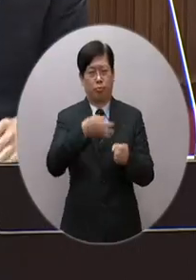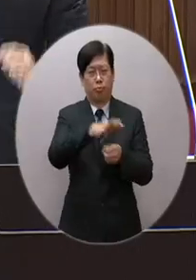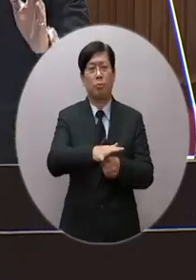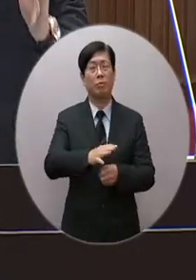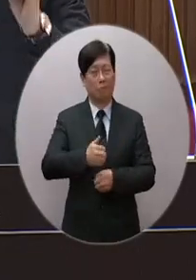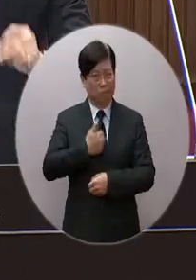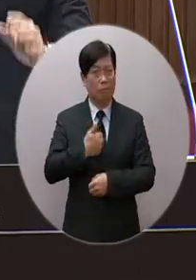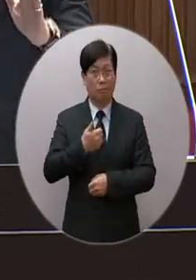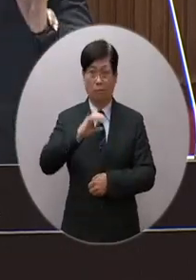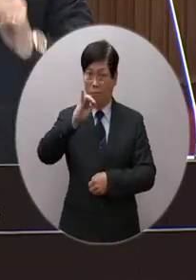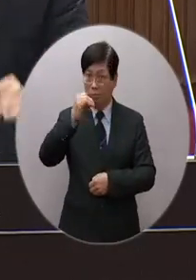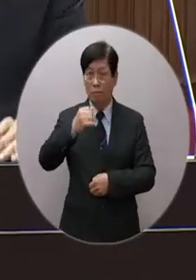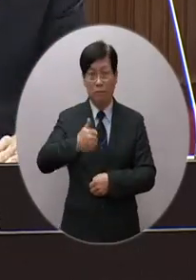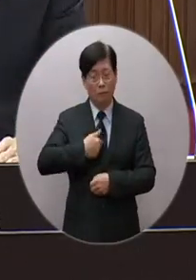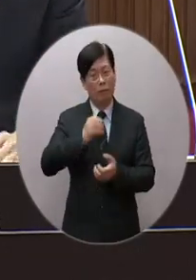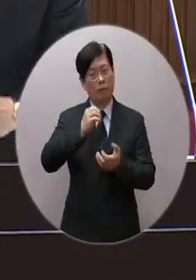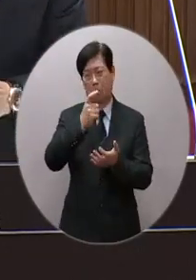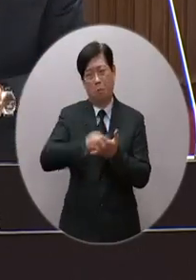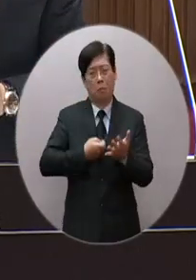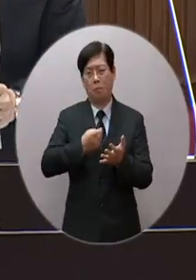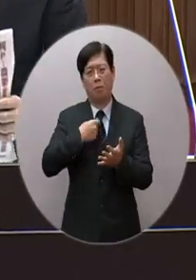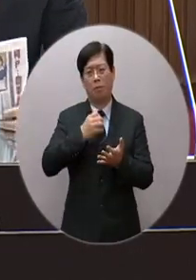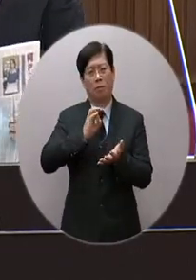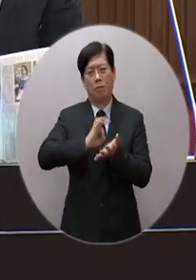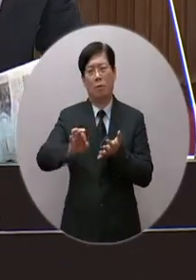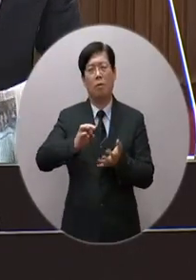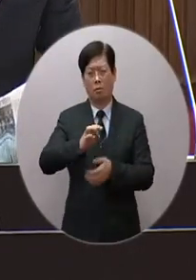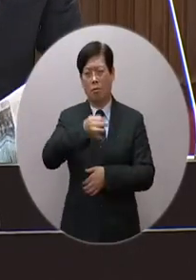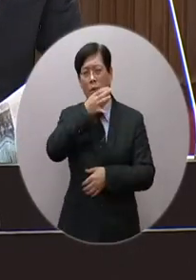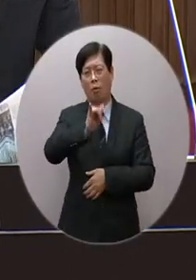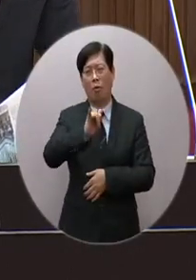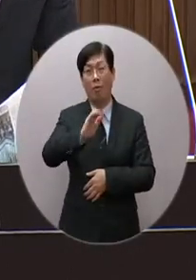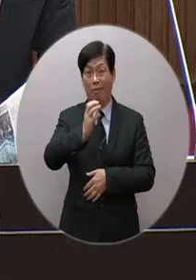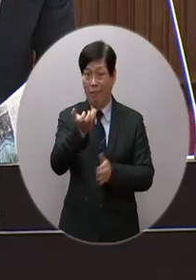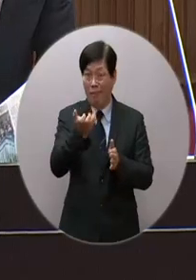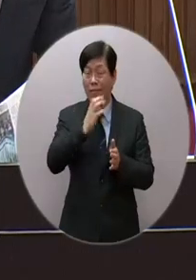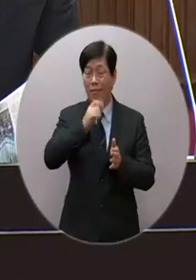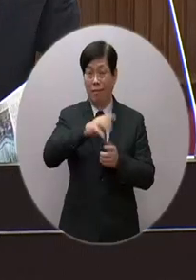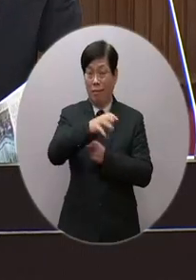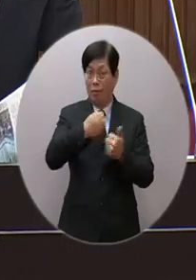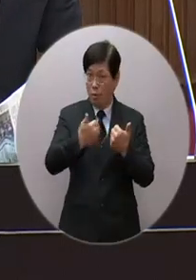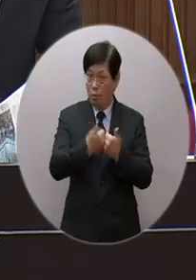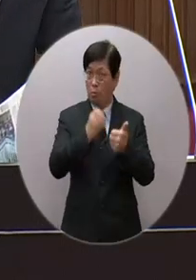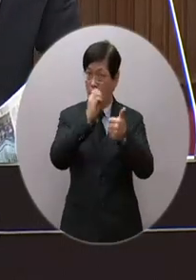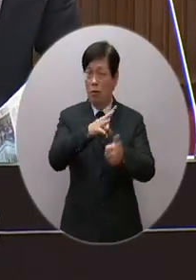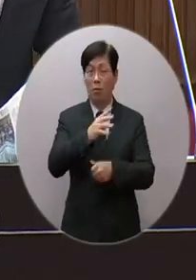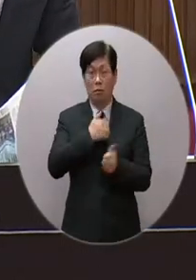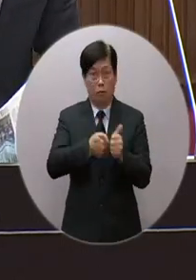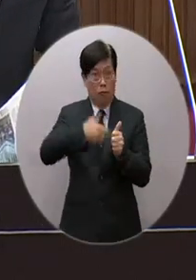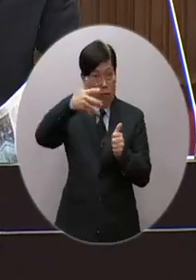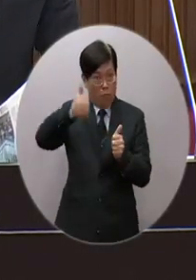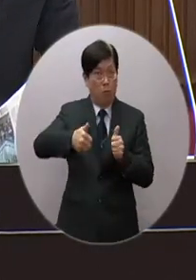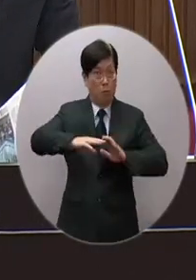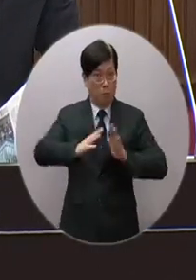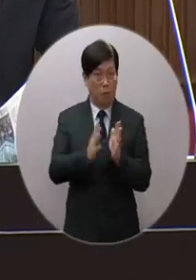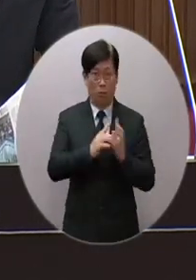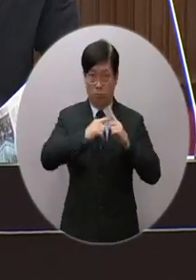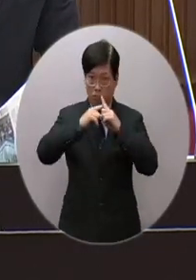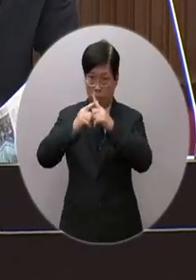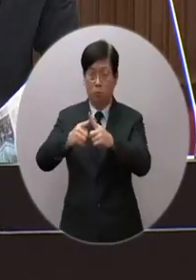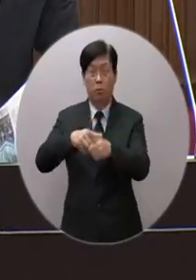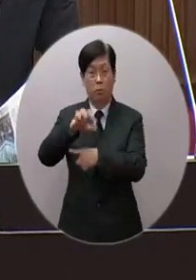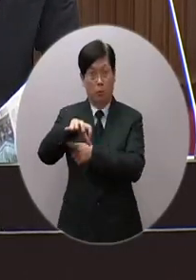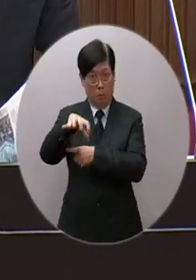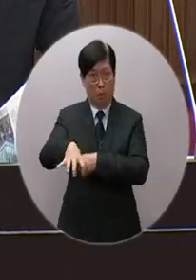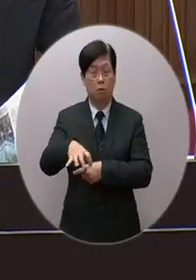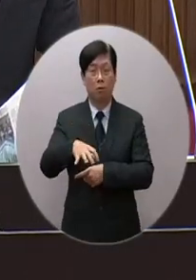讲啦吼，这1000万应该嘛开袂完啦。啊，副在农委会，我拄啊甲议长甲助理报告，副主任赶紧去产地，有